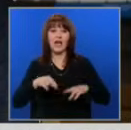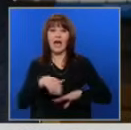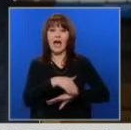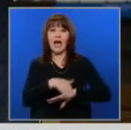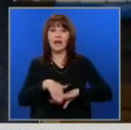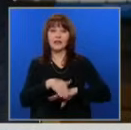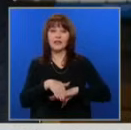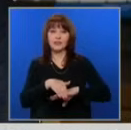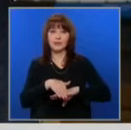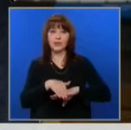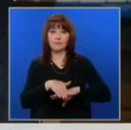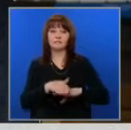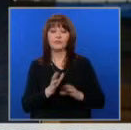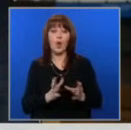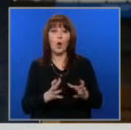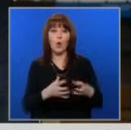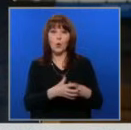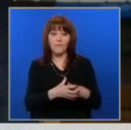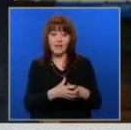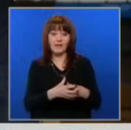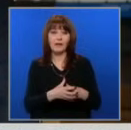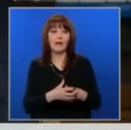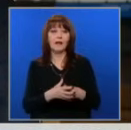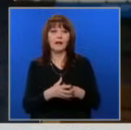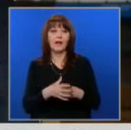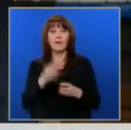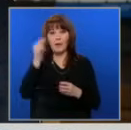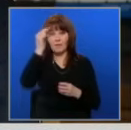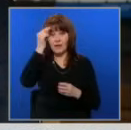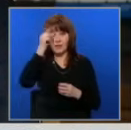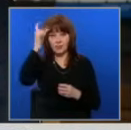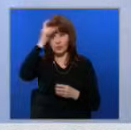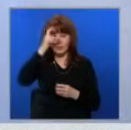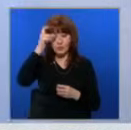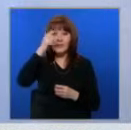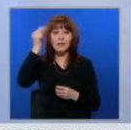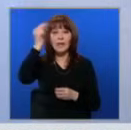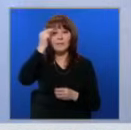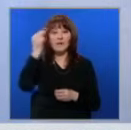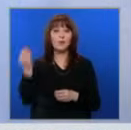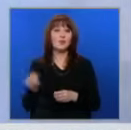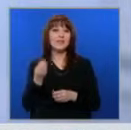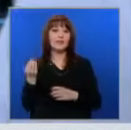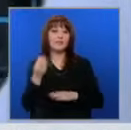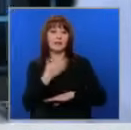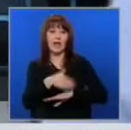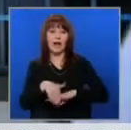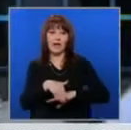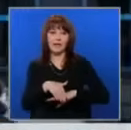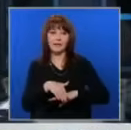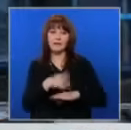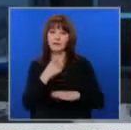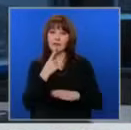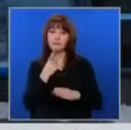полицейски участъци и групи в пограничните райони на българо-турската и българо-сръбската граница. Ще подсилим